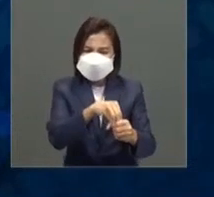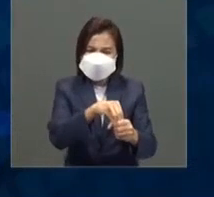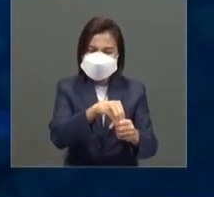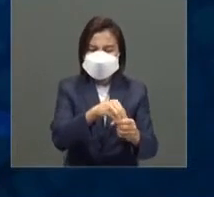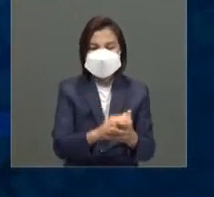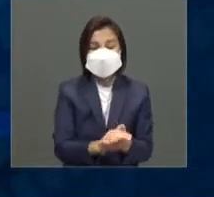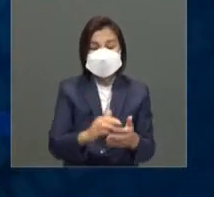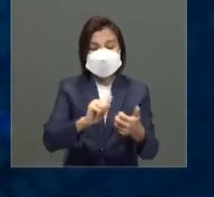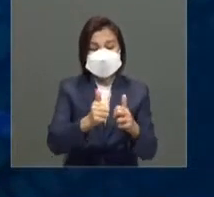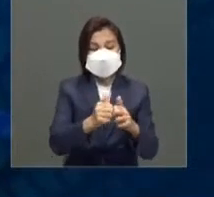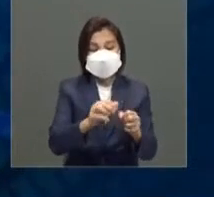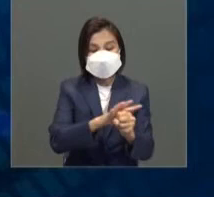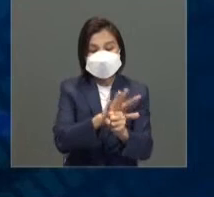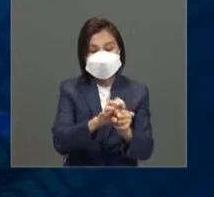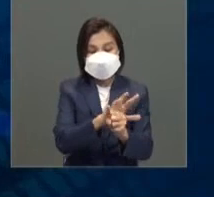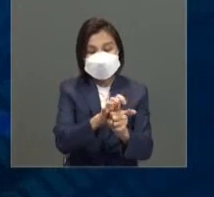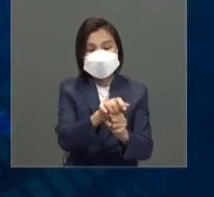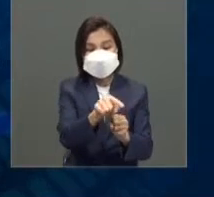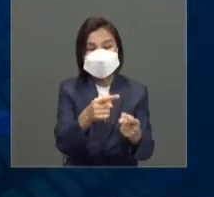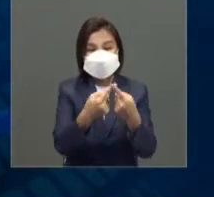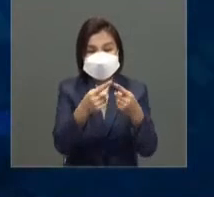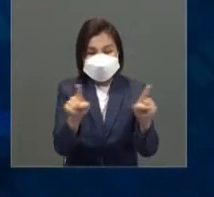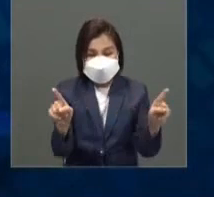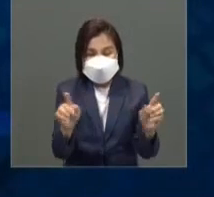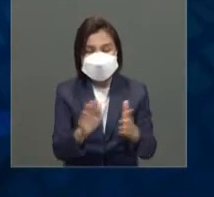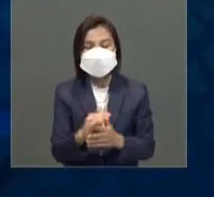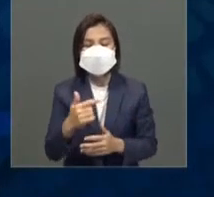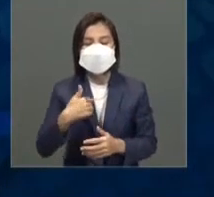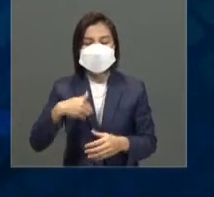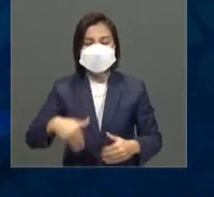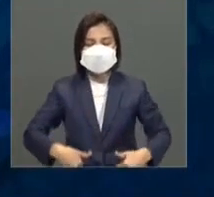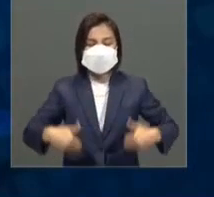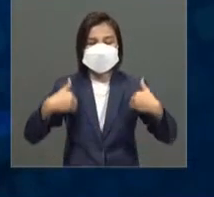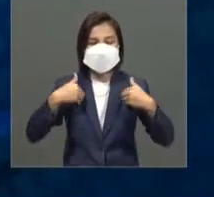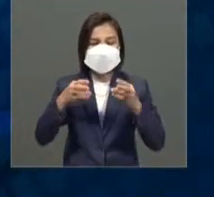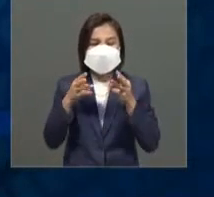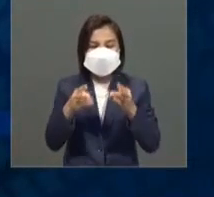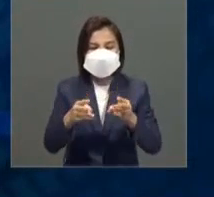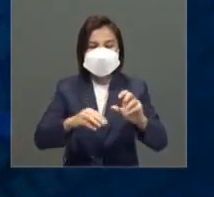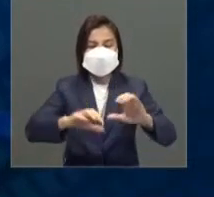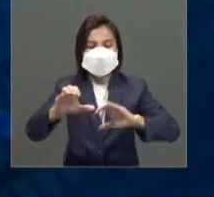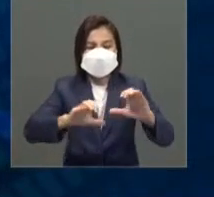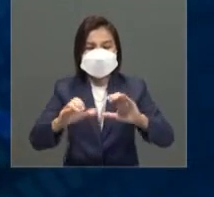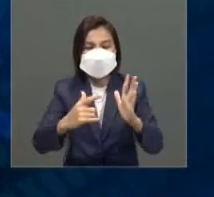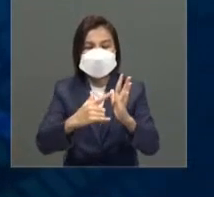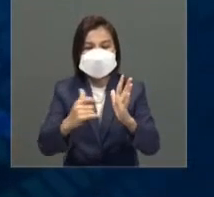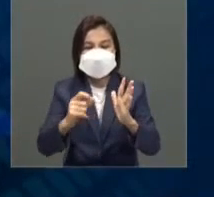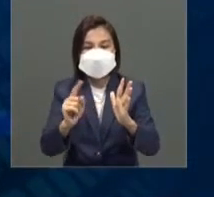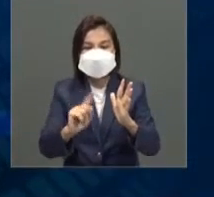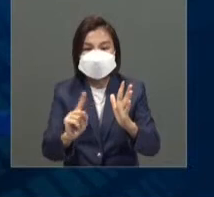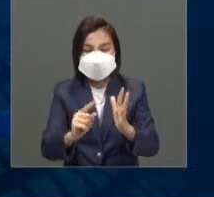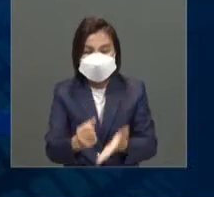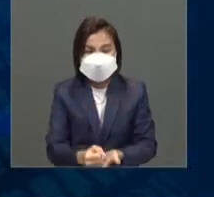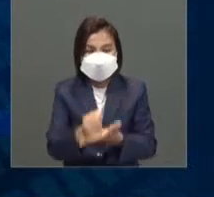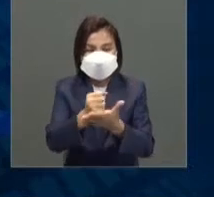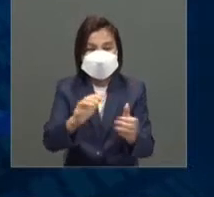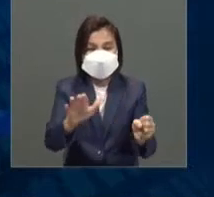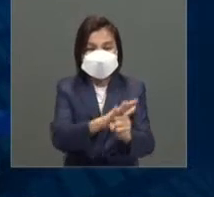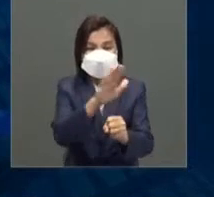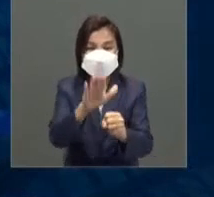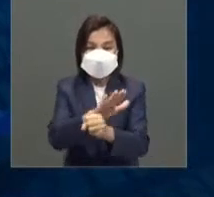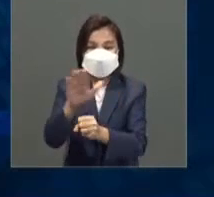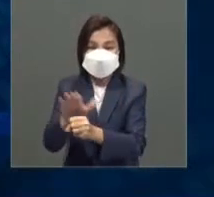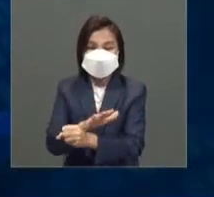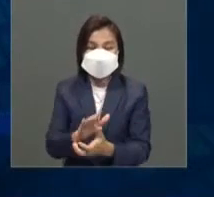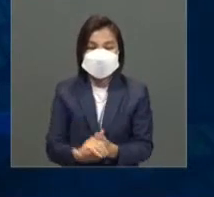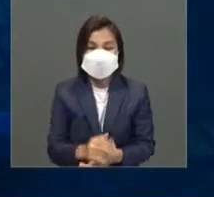ะครับเรื่องของคนที่จะเดินทางนะครับเรื่องของคนที่อยู่ในประเทศไทยบริหารจัดการวัคซีนอย่างไรให้เข้าถึงครอบคลุมนะครับ